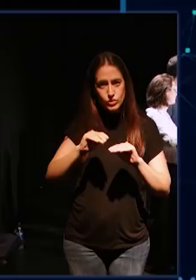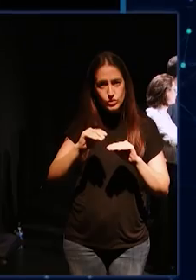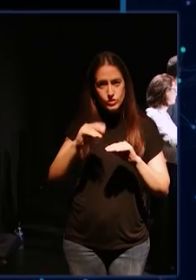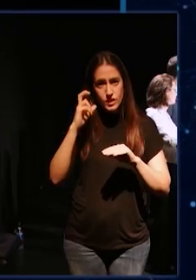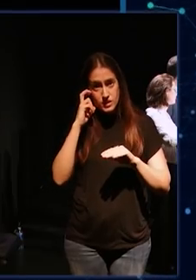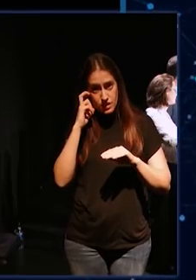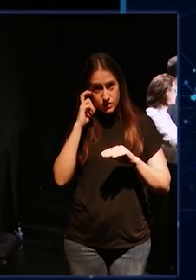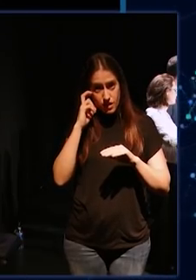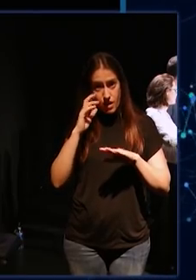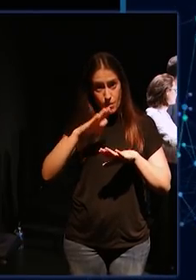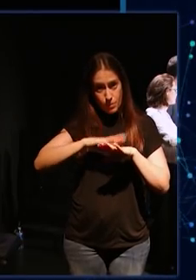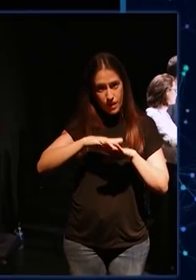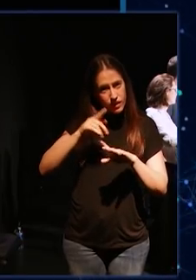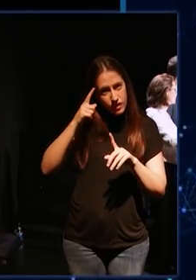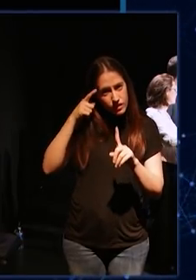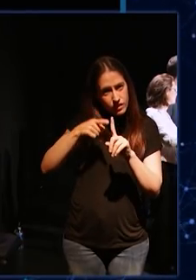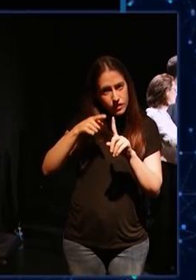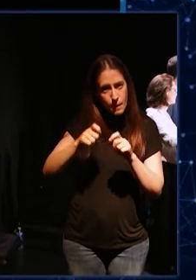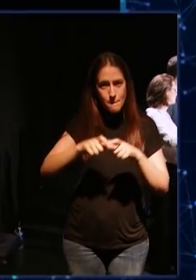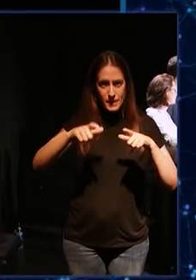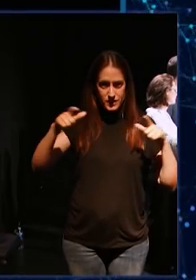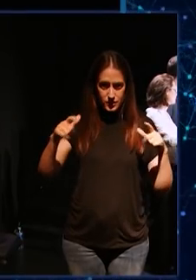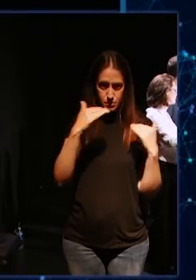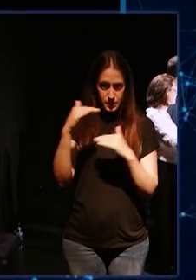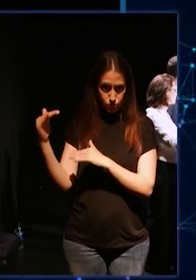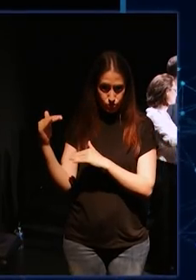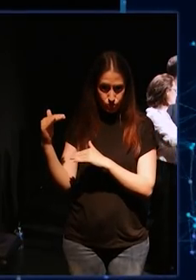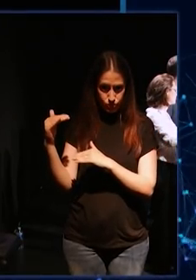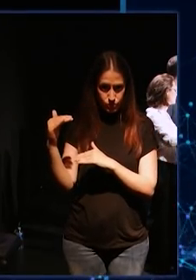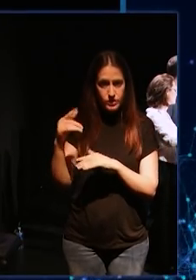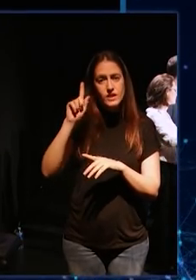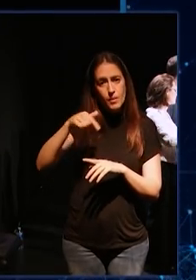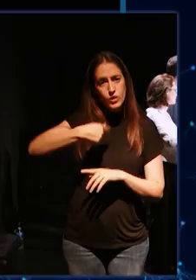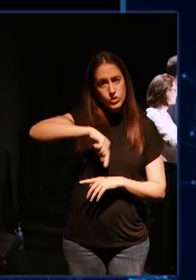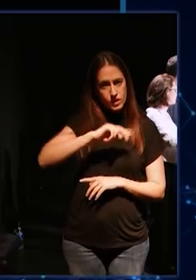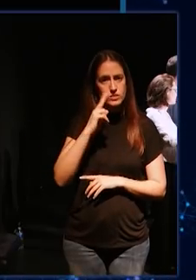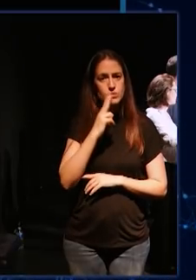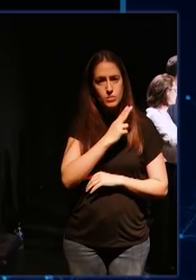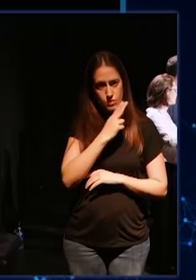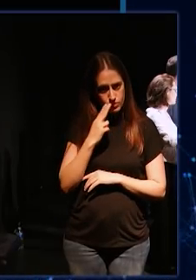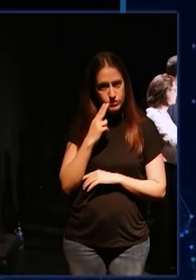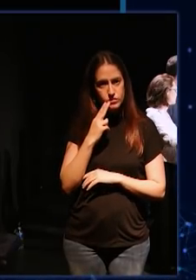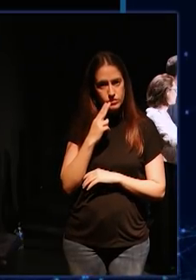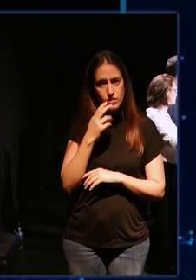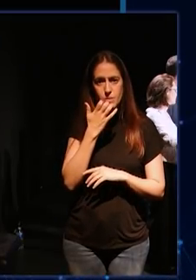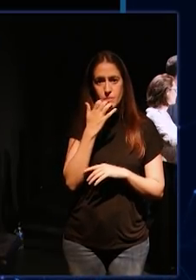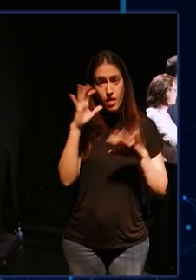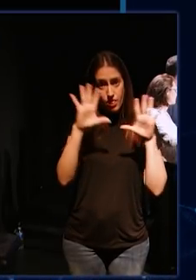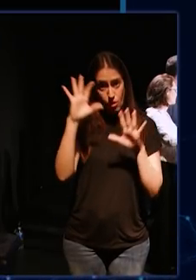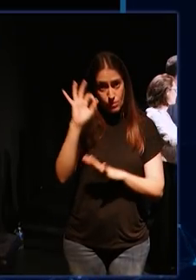terrenys de titularitat pública per incrementar aquest parc d'habitatges. I finalment nosaltres ens comprometem, farem que el 10%